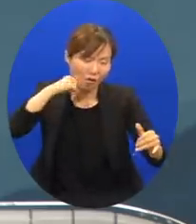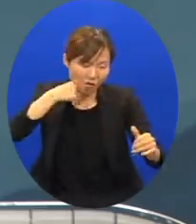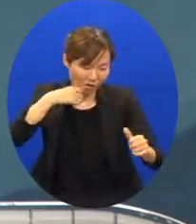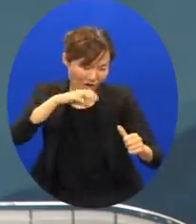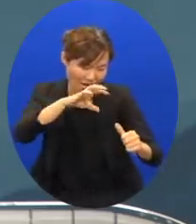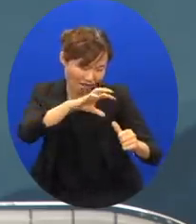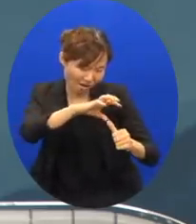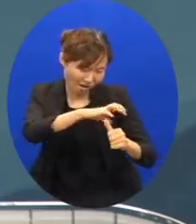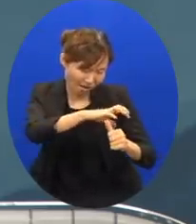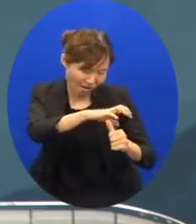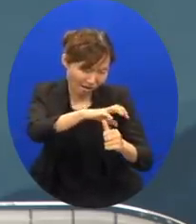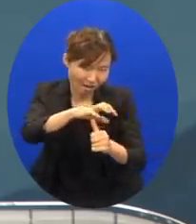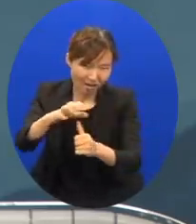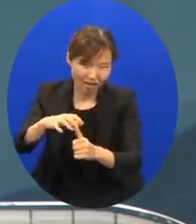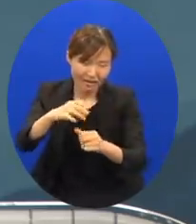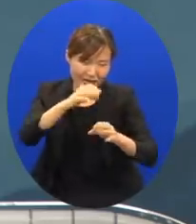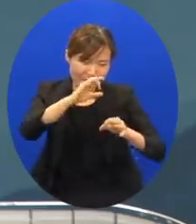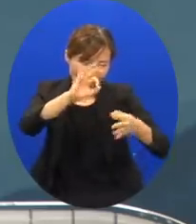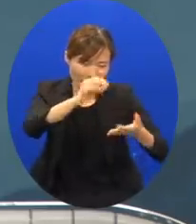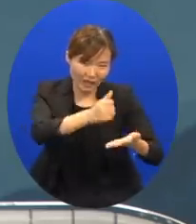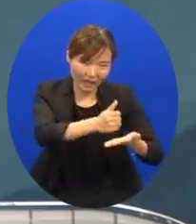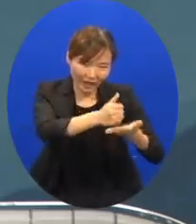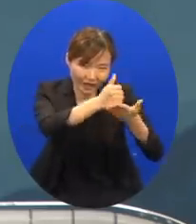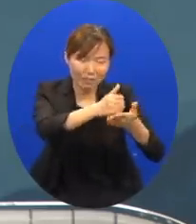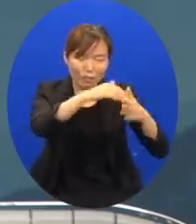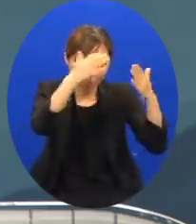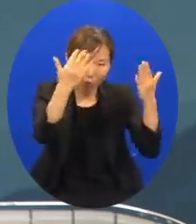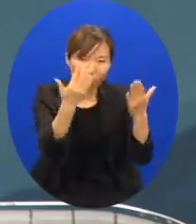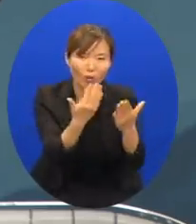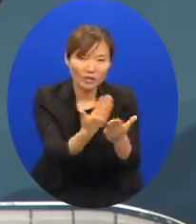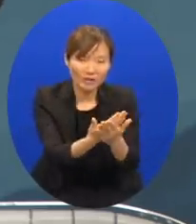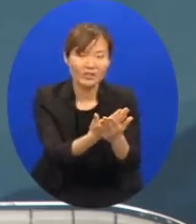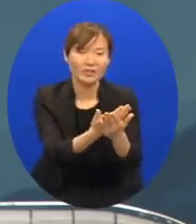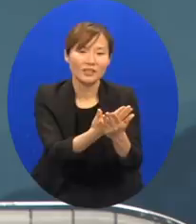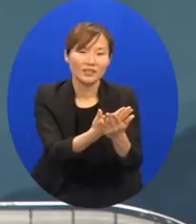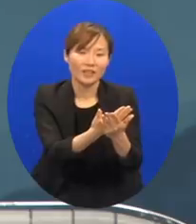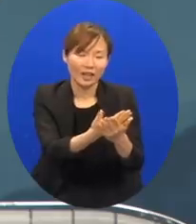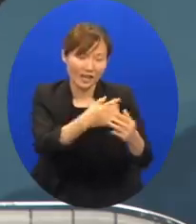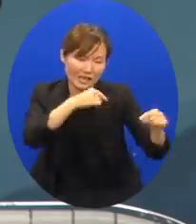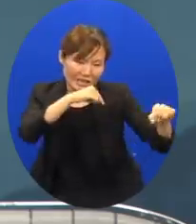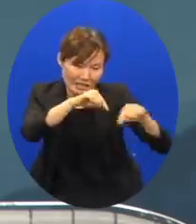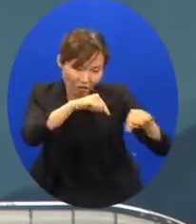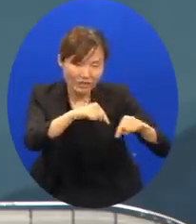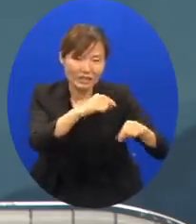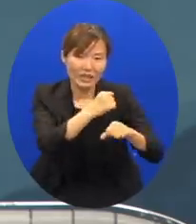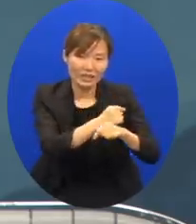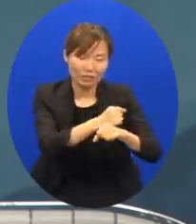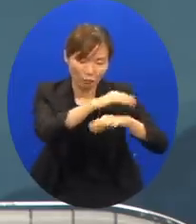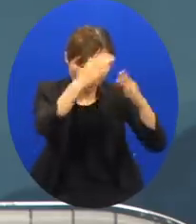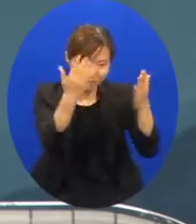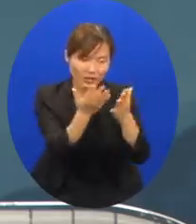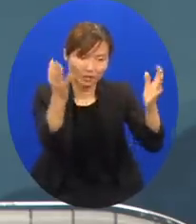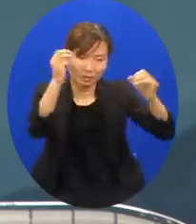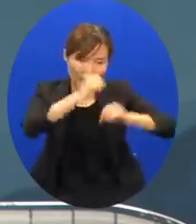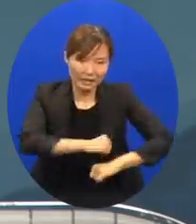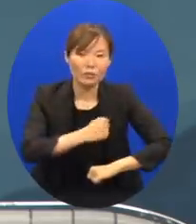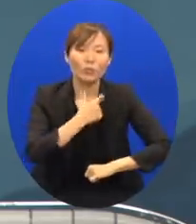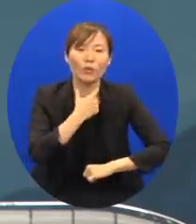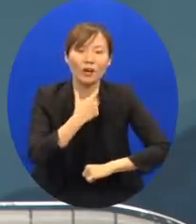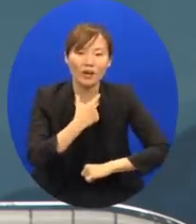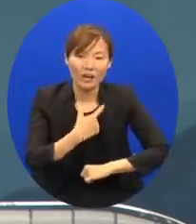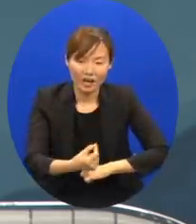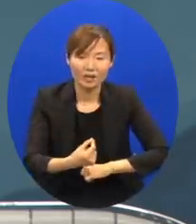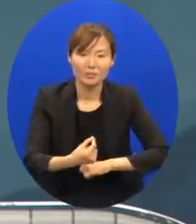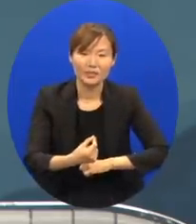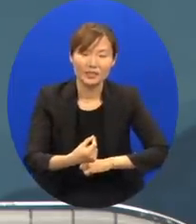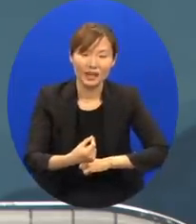거짓과 포가 우상숭배를 저들 사로잡고 있는 모든 거짓 정권 악한 정권이 무너지게 되고 난 자유민주주의가